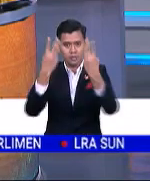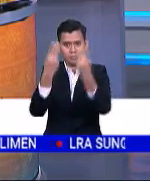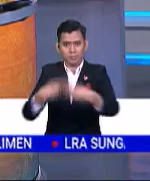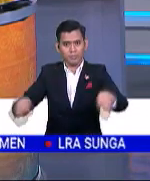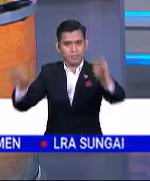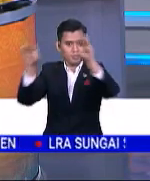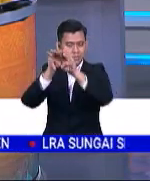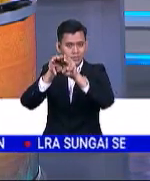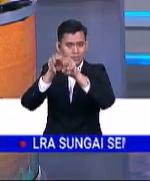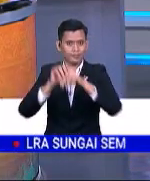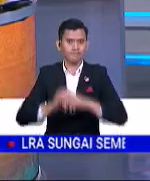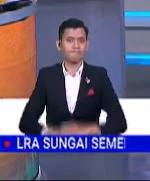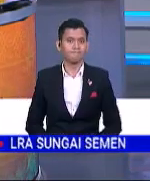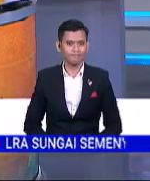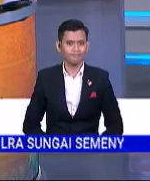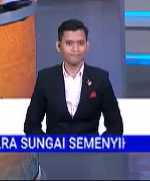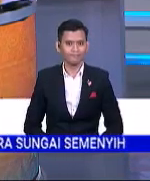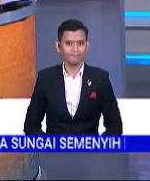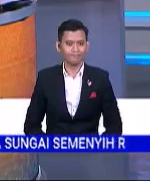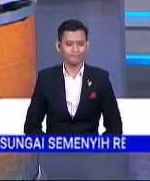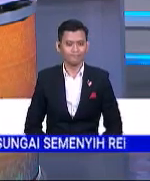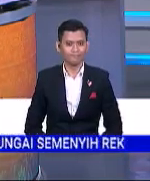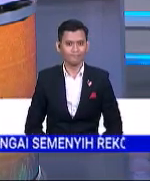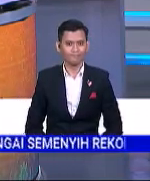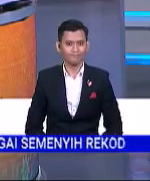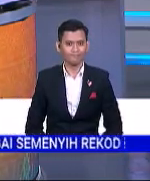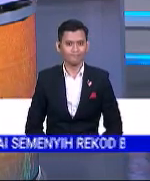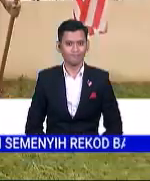bersama wartawan Amirul Hafiz Rosli.